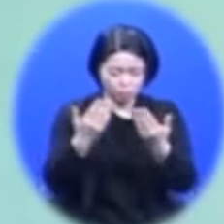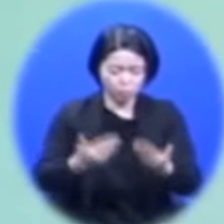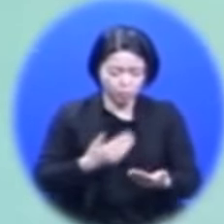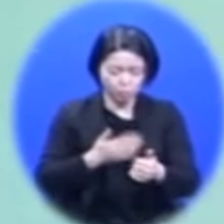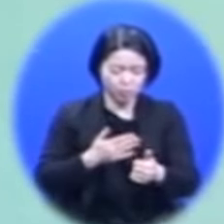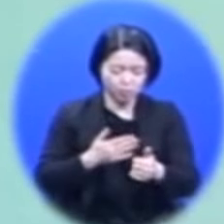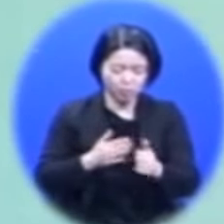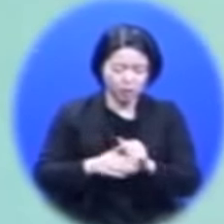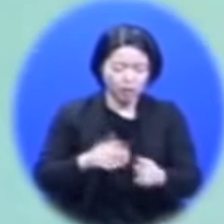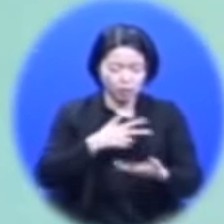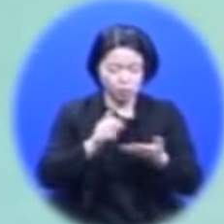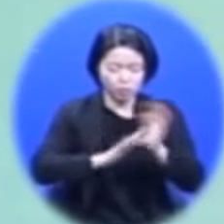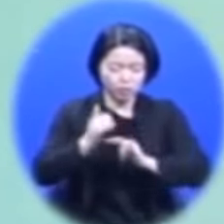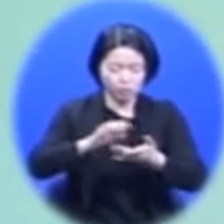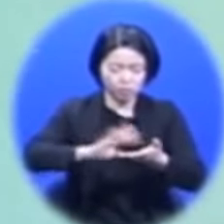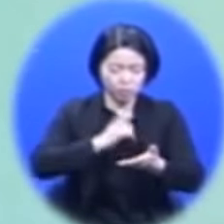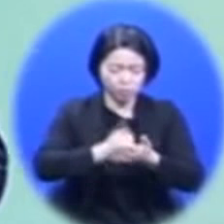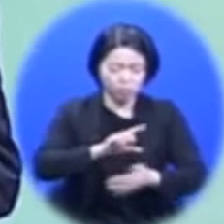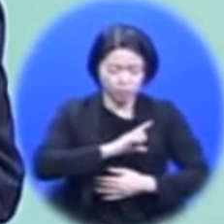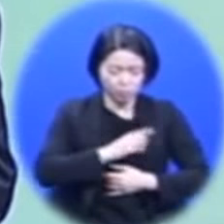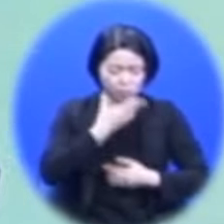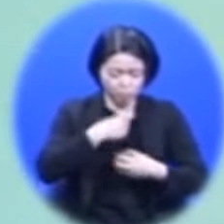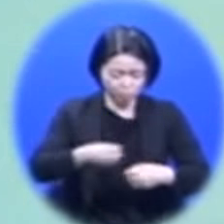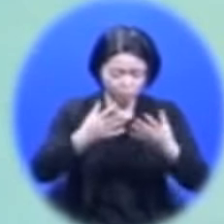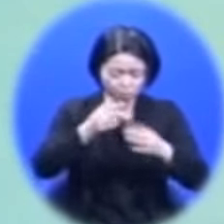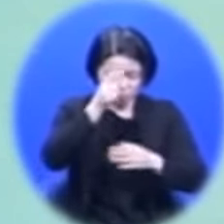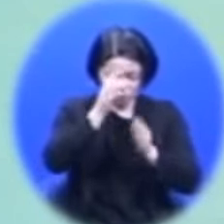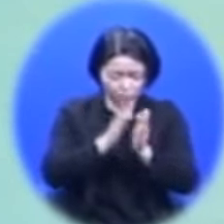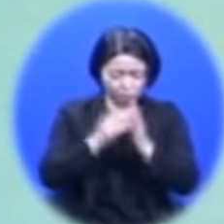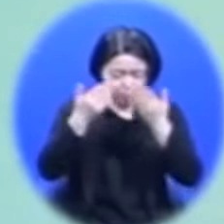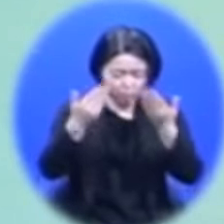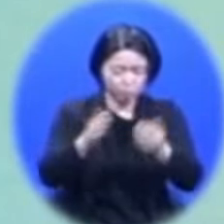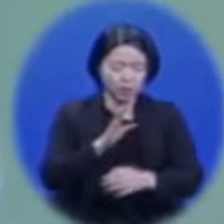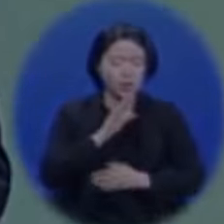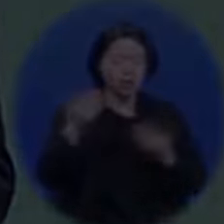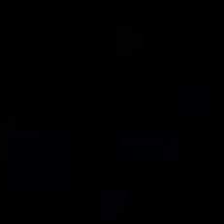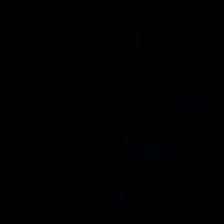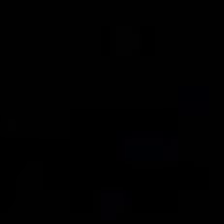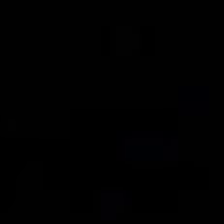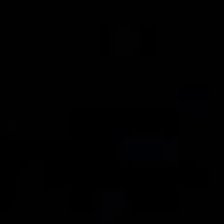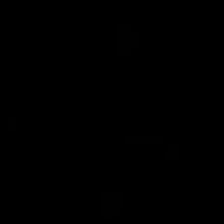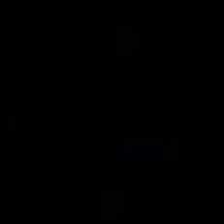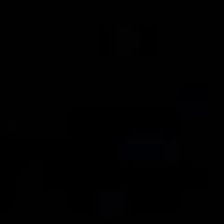주 예수 그리스도 이름으로 축복하며 기도합니다. 아멘.